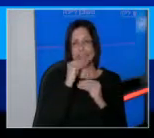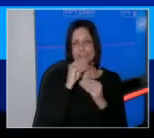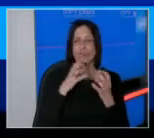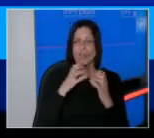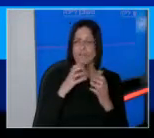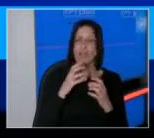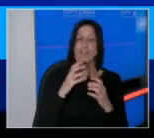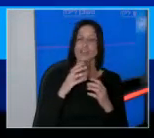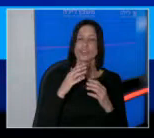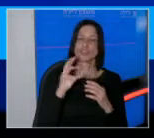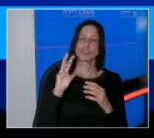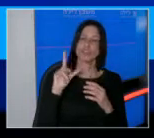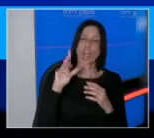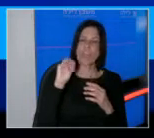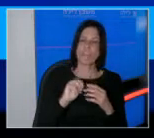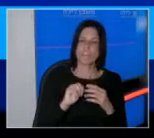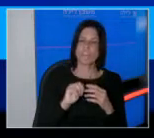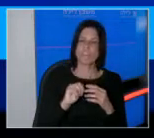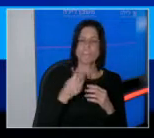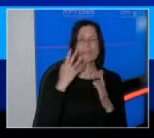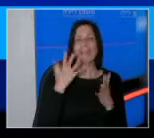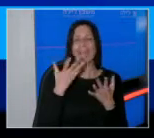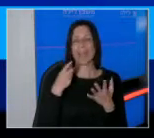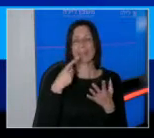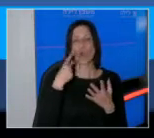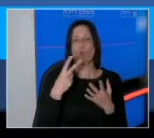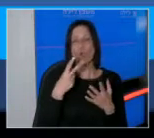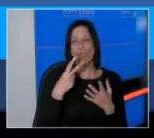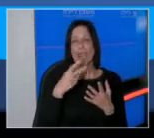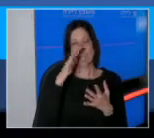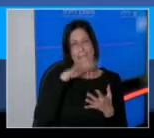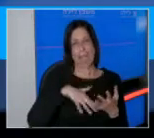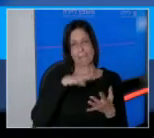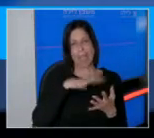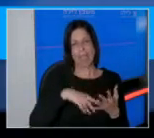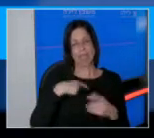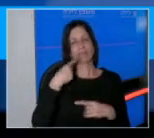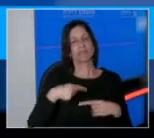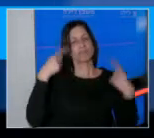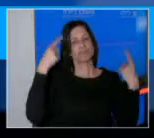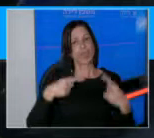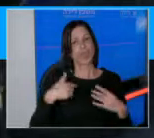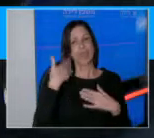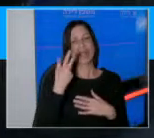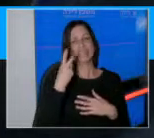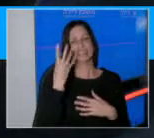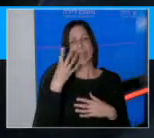שלם והריסת בתים, איך אתה רואה את המאמר היום, מהעמדה של 2020, 24 שנים שעברו